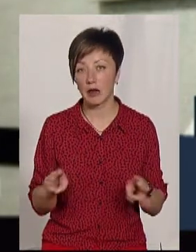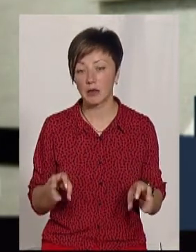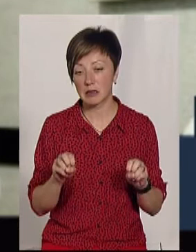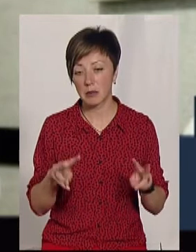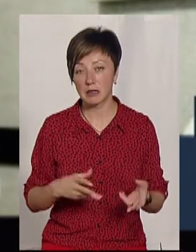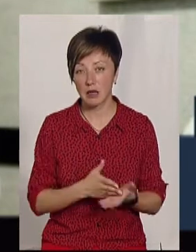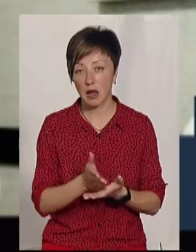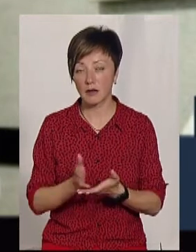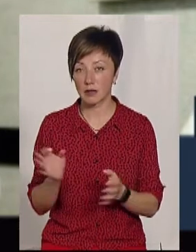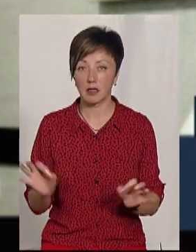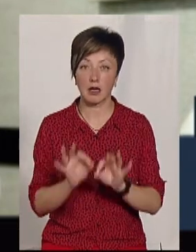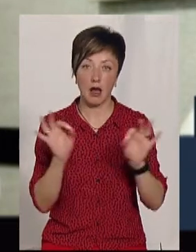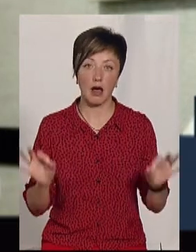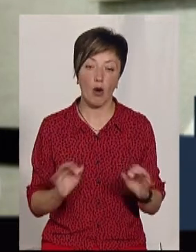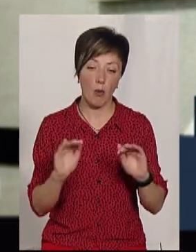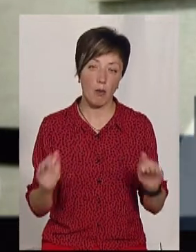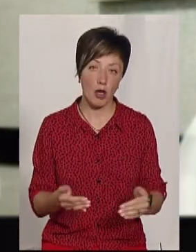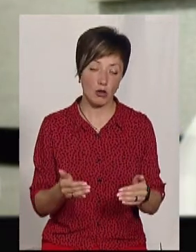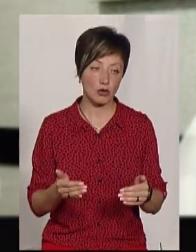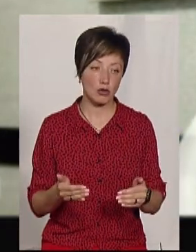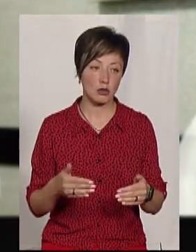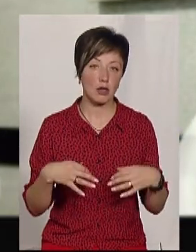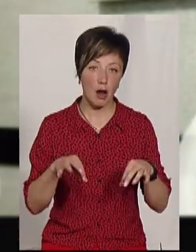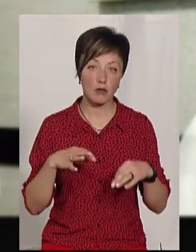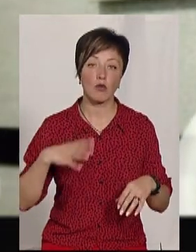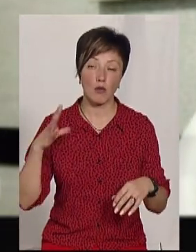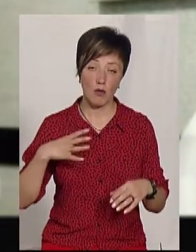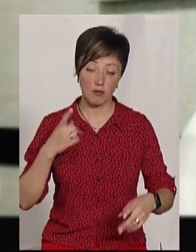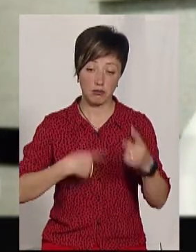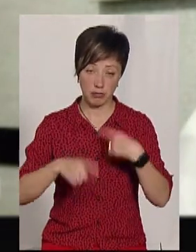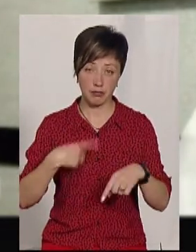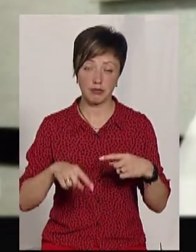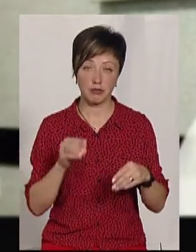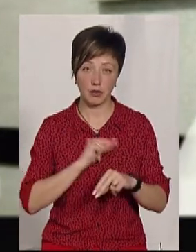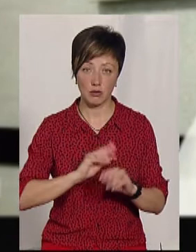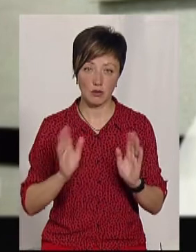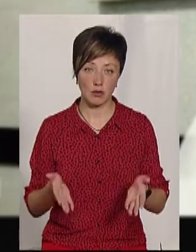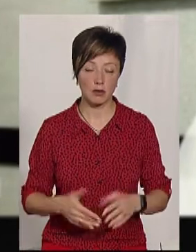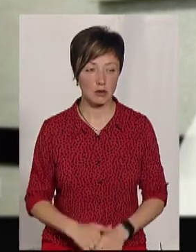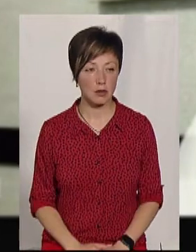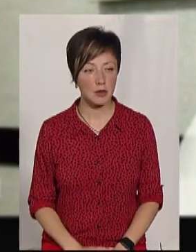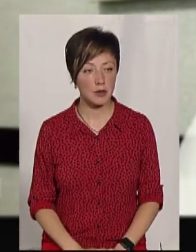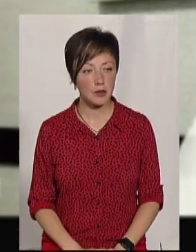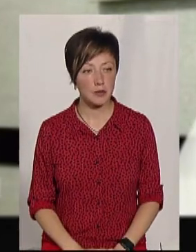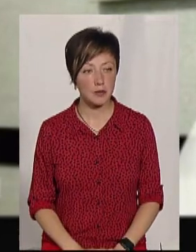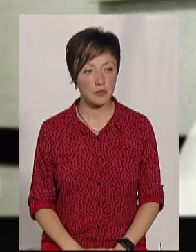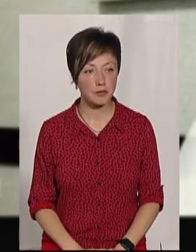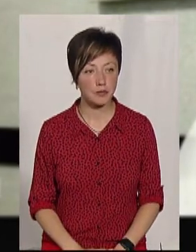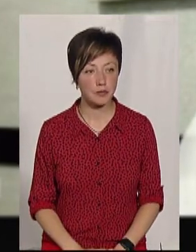ніяких спецрейсів, не треба буде ніяких обмежень. Транспорт як працював, так і буде працювати. Як працював до карантину, так і буде